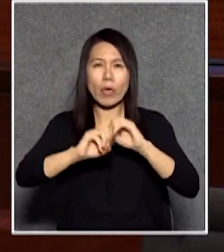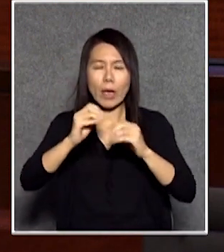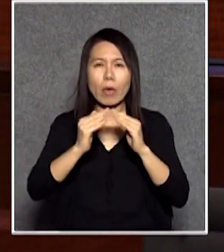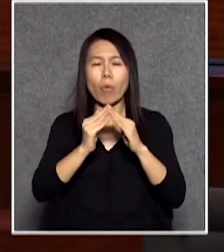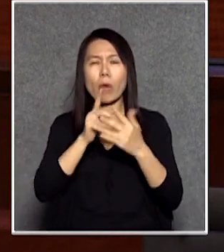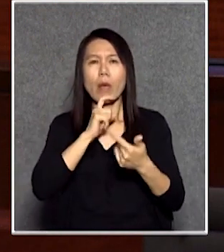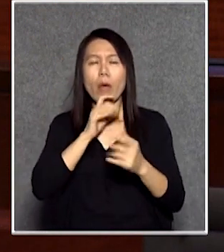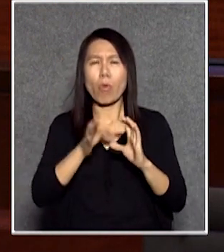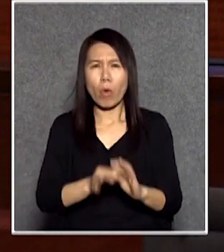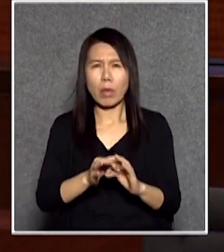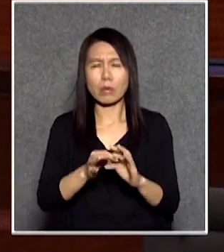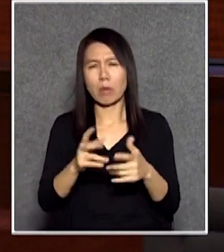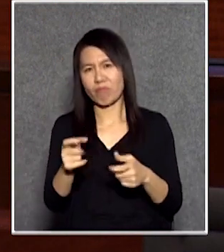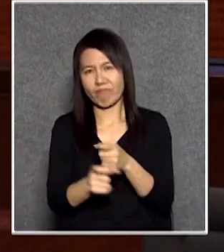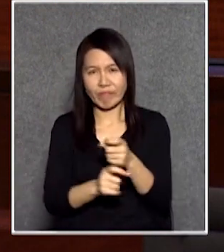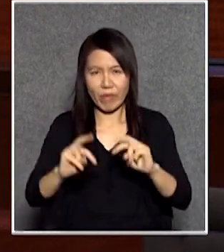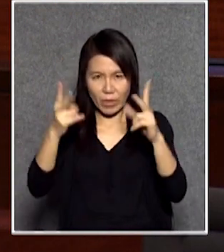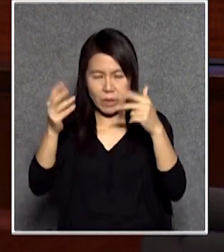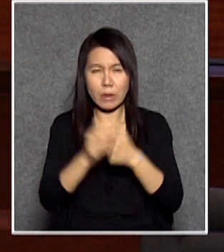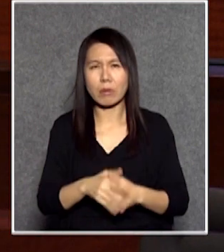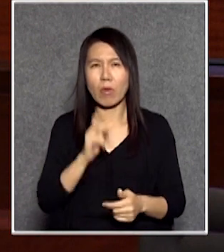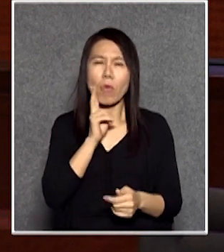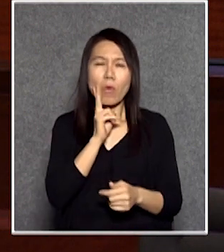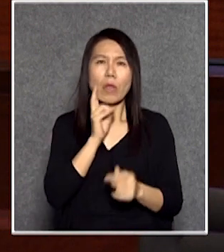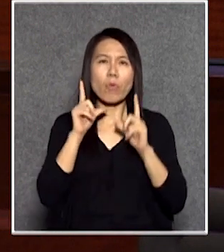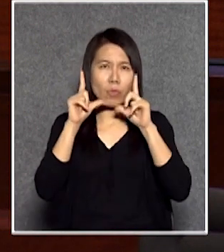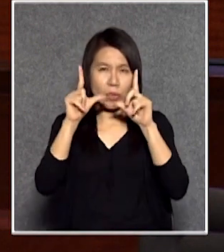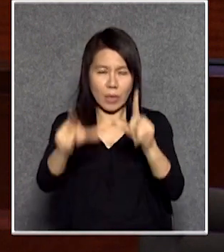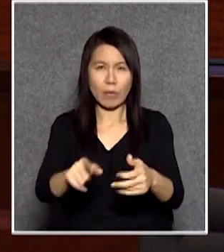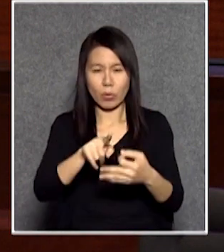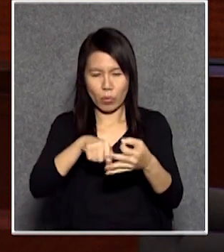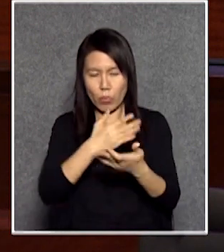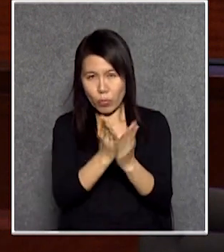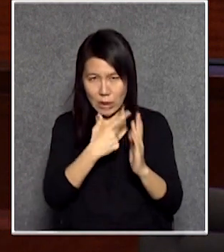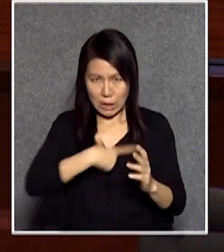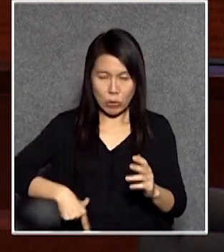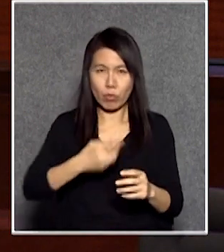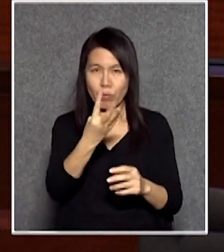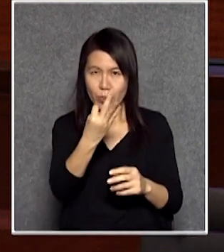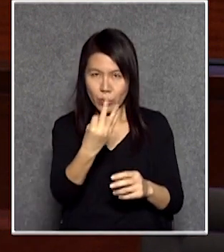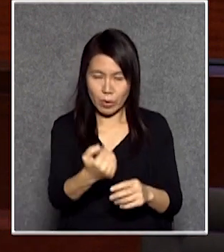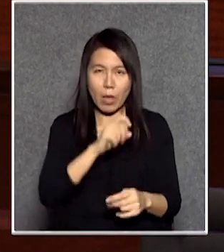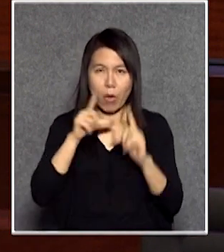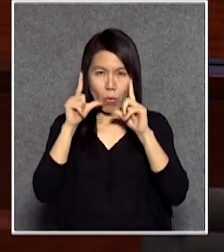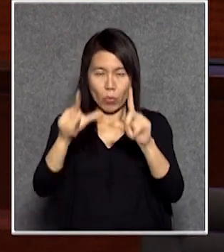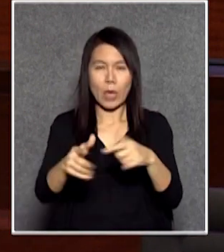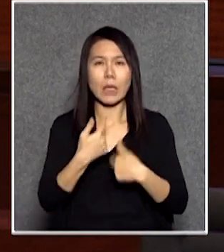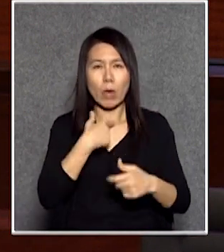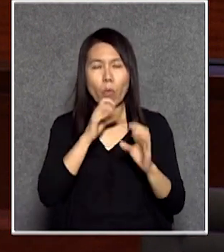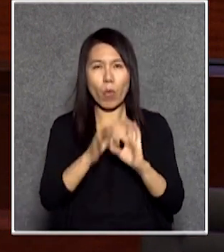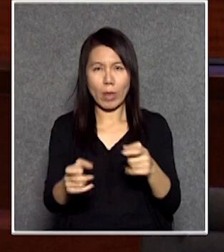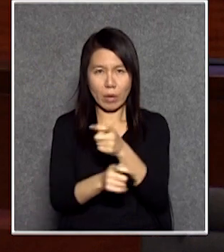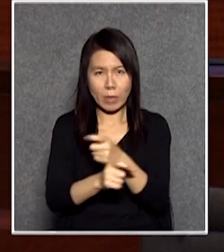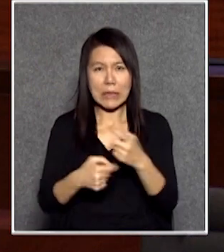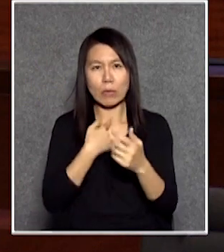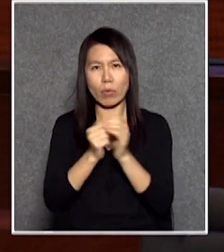行業發展，表面上是回應了莫乃光、善仲佳、郭佩凡等民意代表和業界的訴求，但